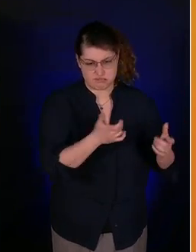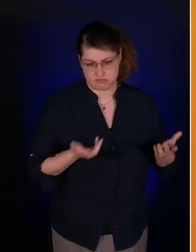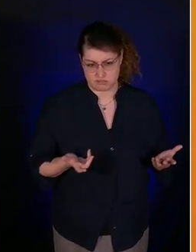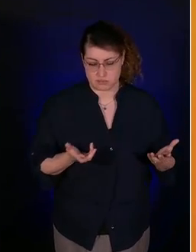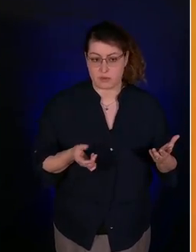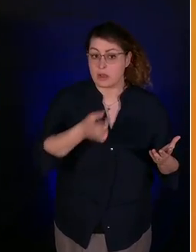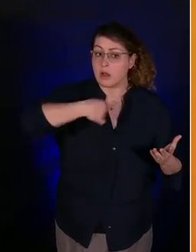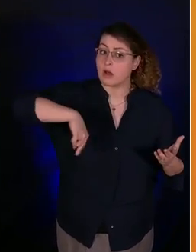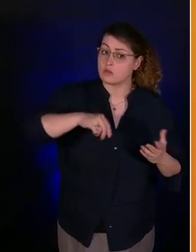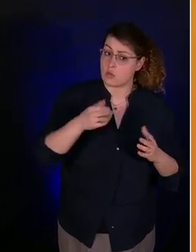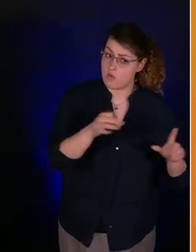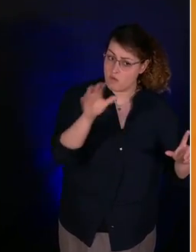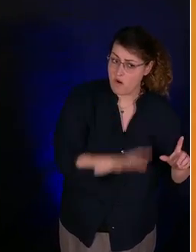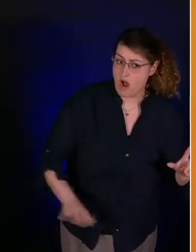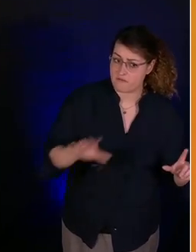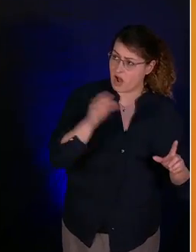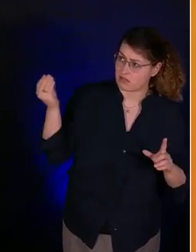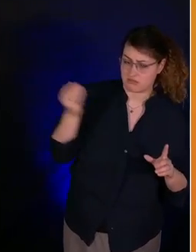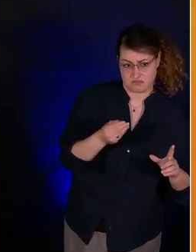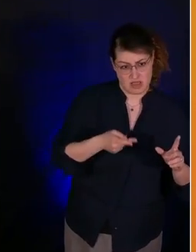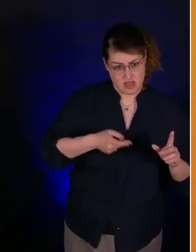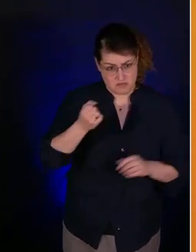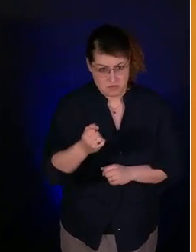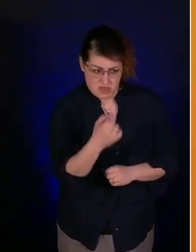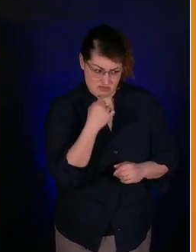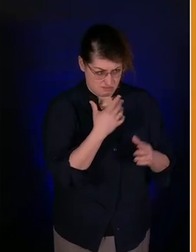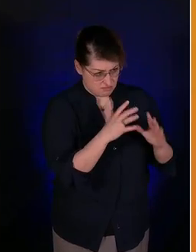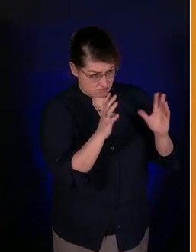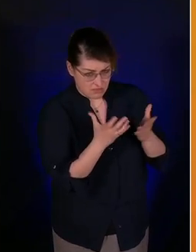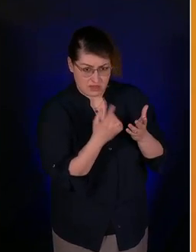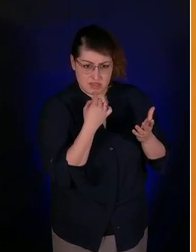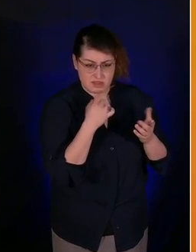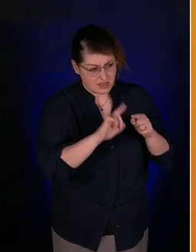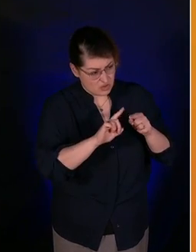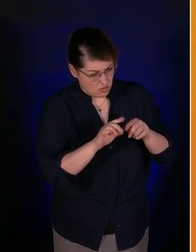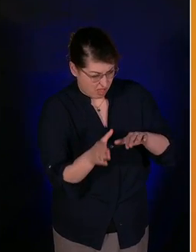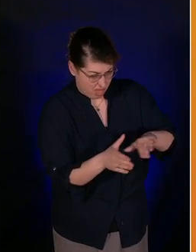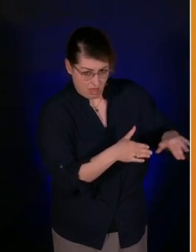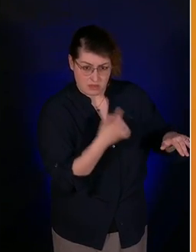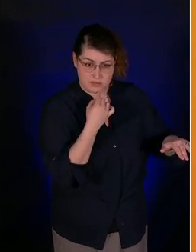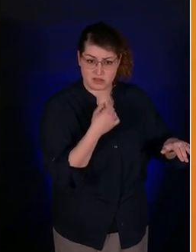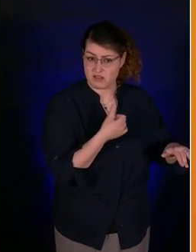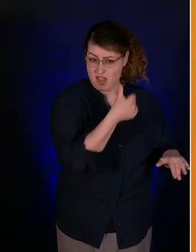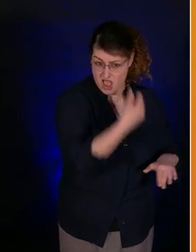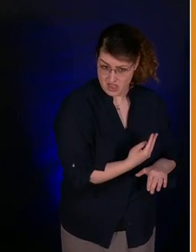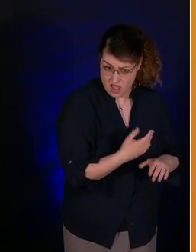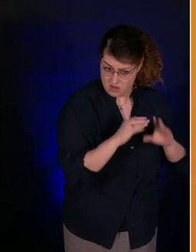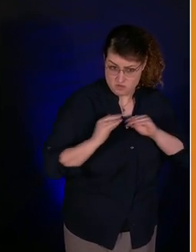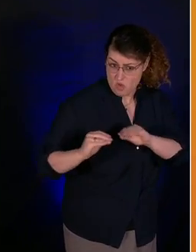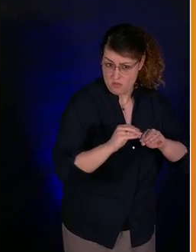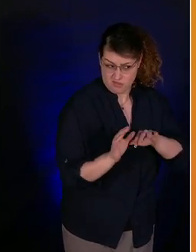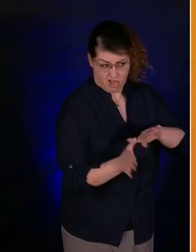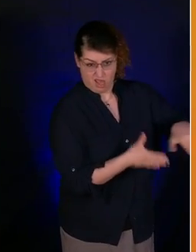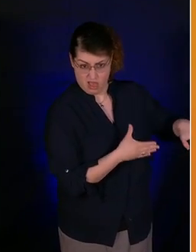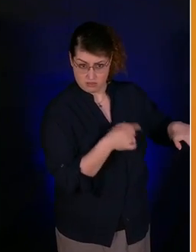Dans notre pays, il a accentué la numérisation de tout ce qui pouvait l'être, laissant sur le bord du chemin un quart de la population qui, pour une raison